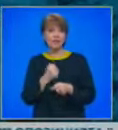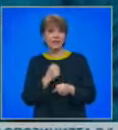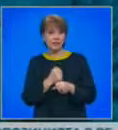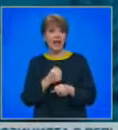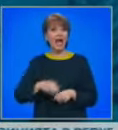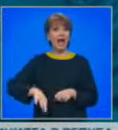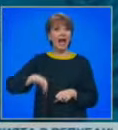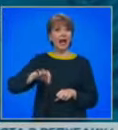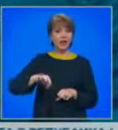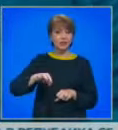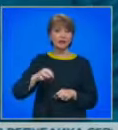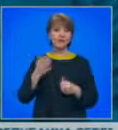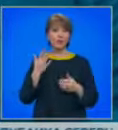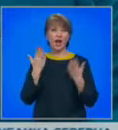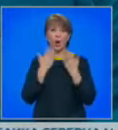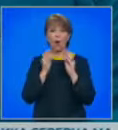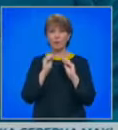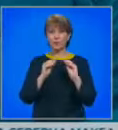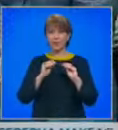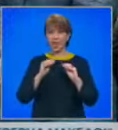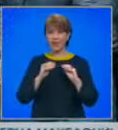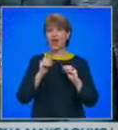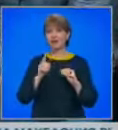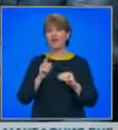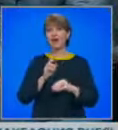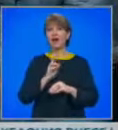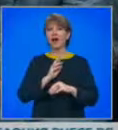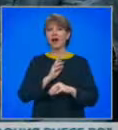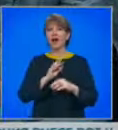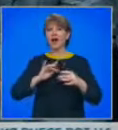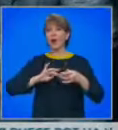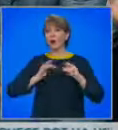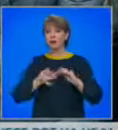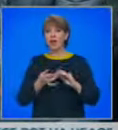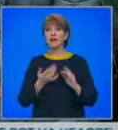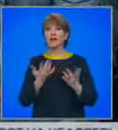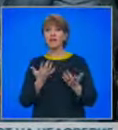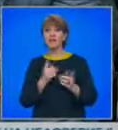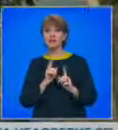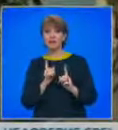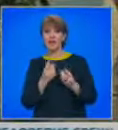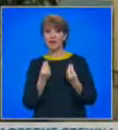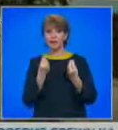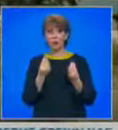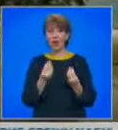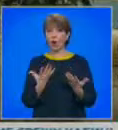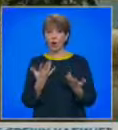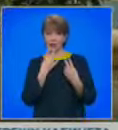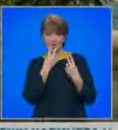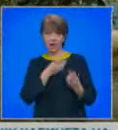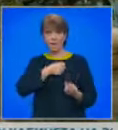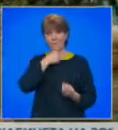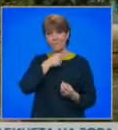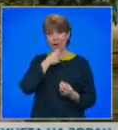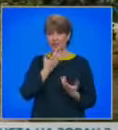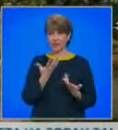обучение в електронна среда е много ниско. Как да ходим на работа? Дей това да обясня там горе. Как да ходим на работа? Кой да ги гледа? Бабите да ги